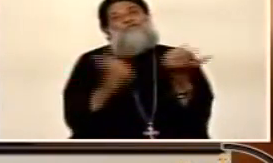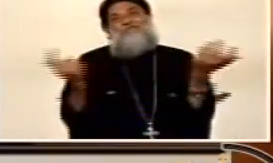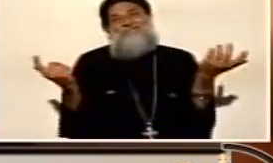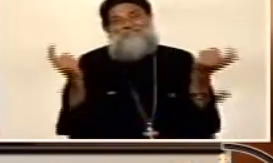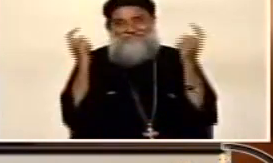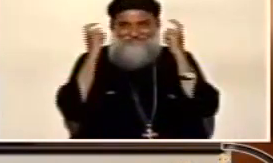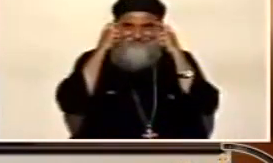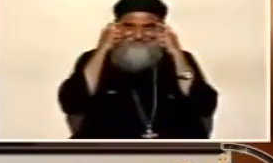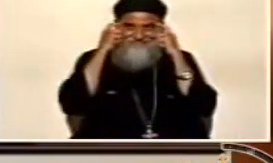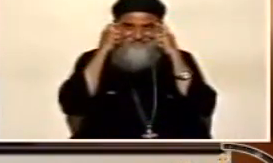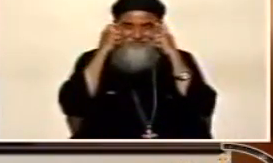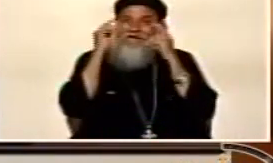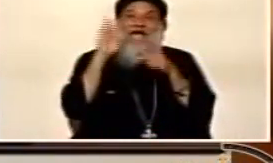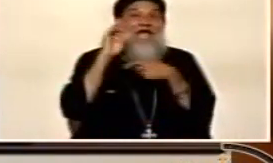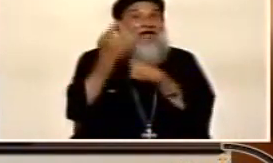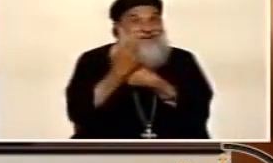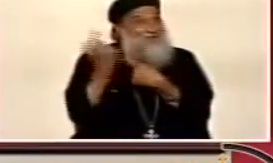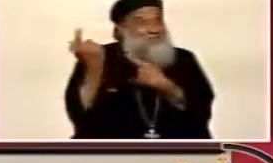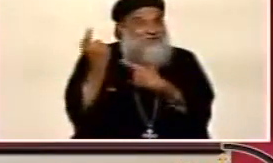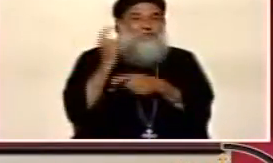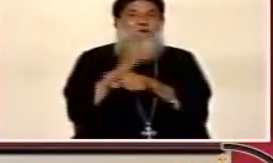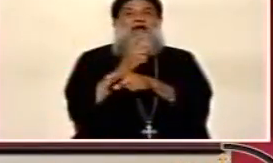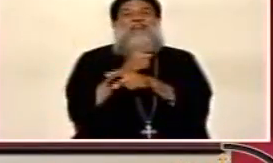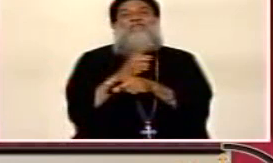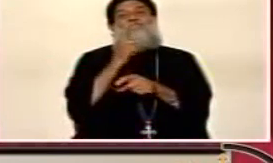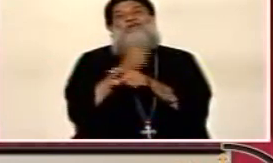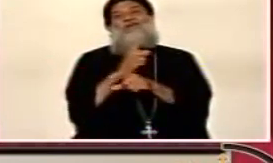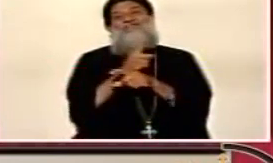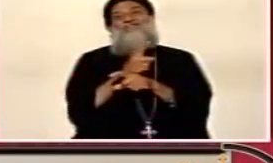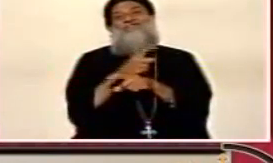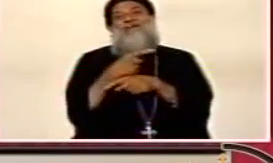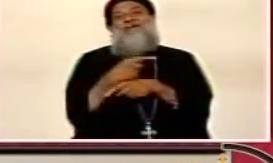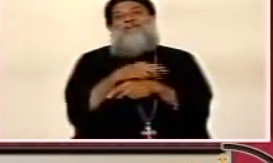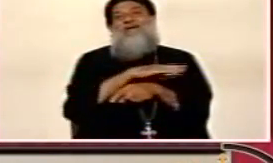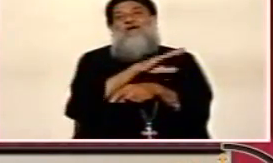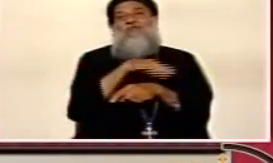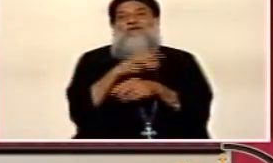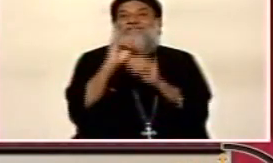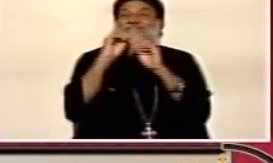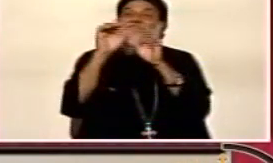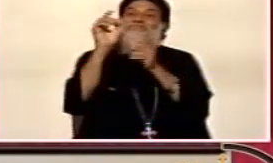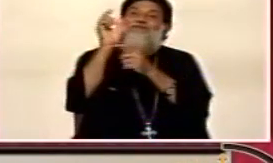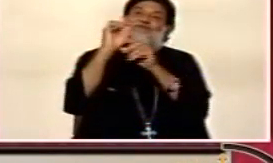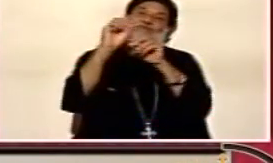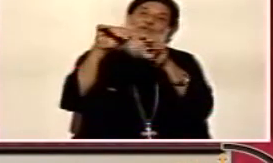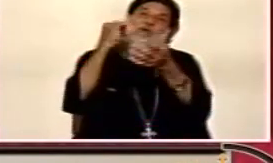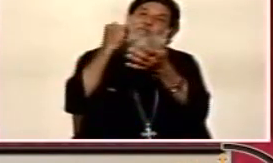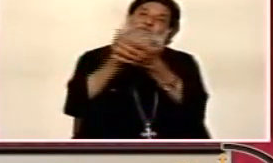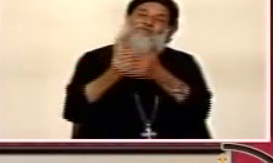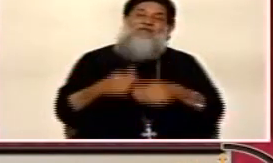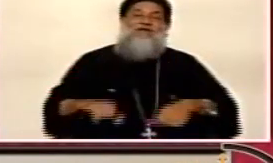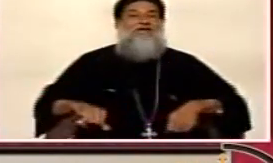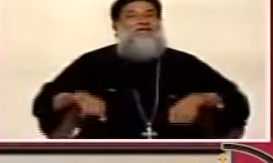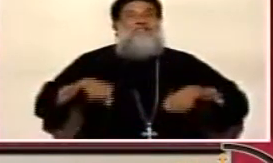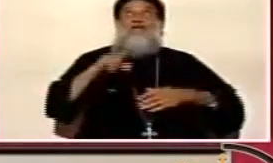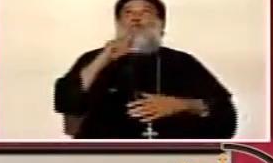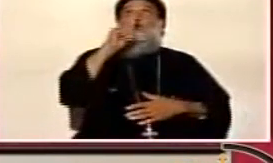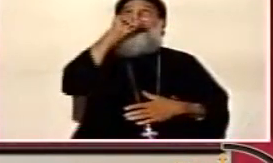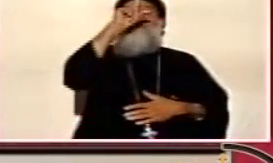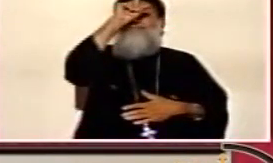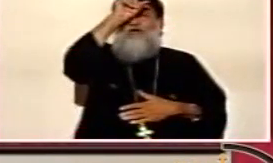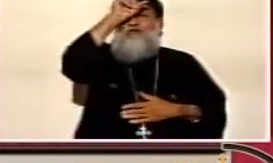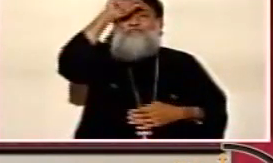فالحقيقة يعني سير الرسل سير معزية، توري قد إيه اتكلوا على ربنا، وكان فعلا